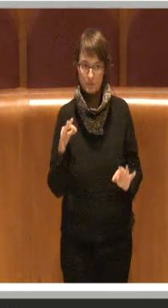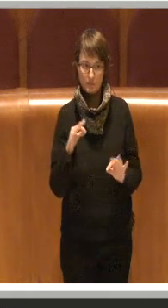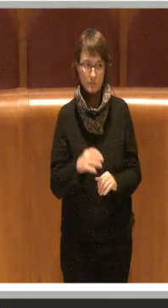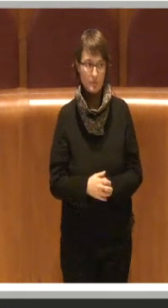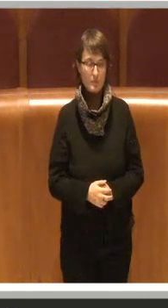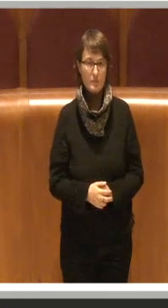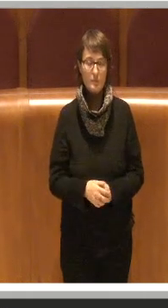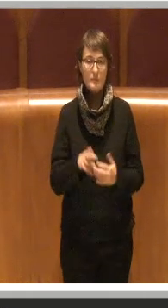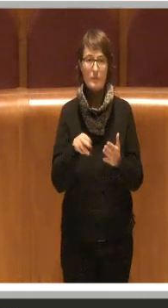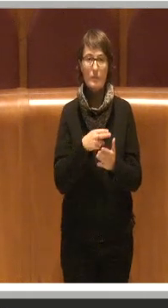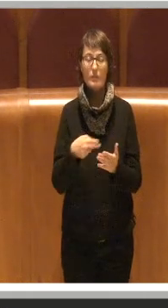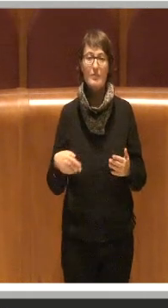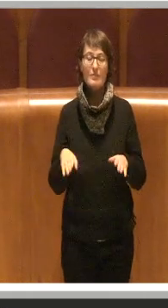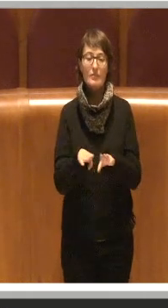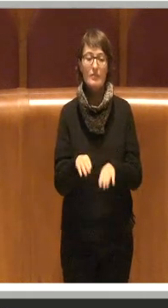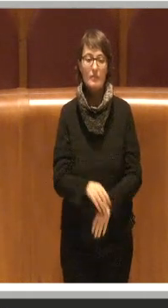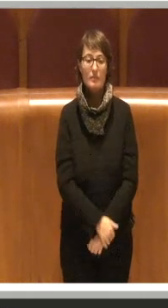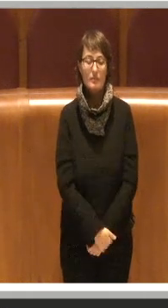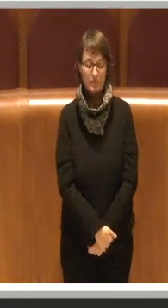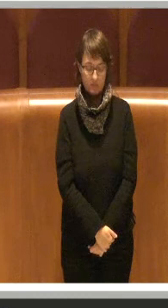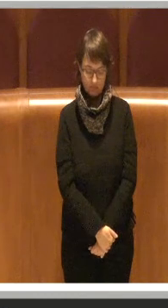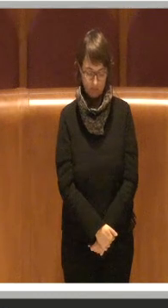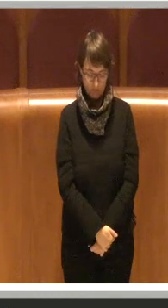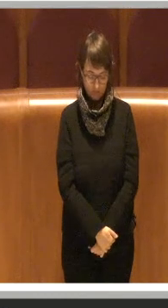Il voto è chiuso.